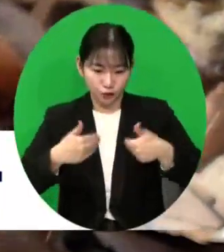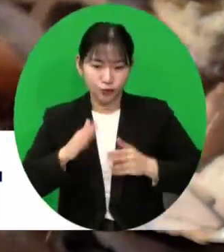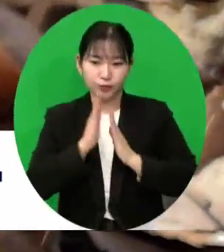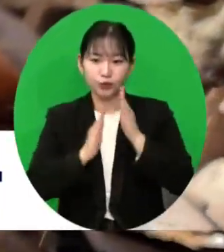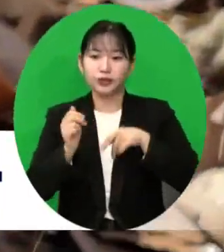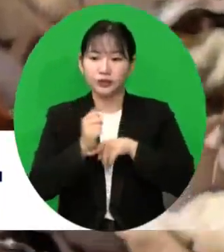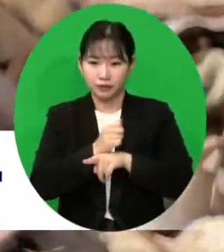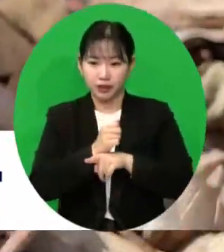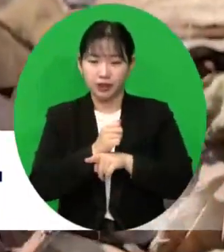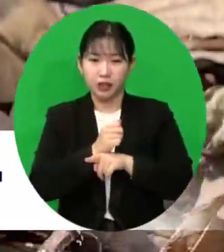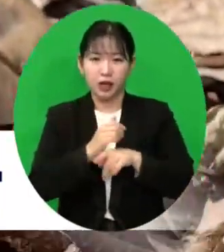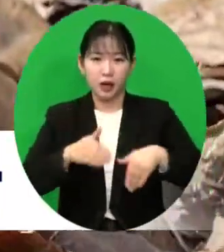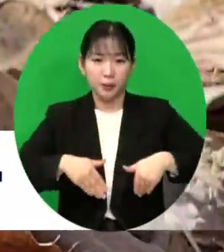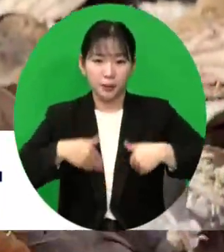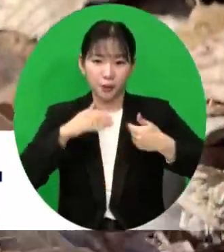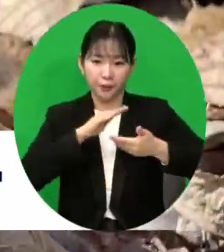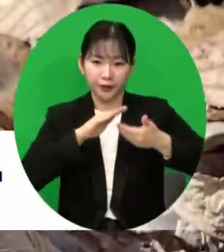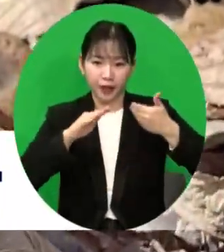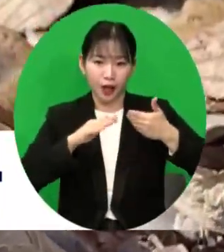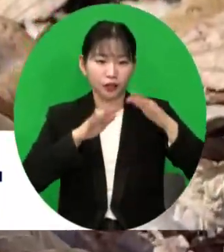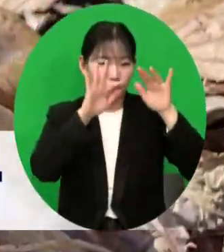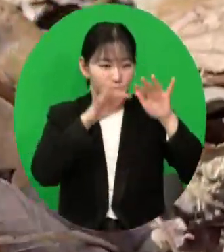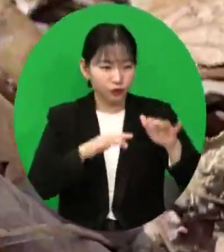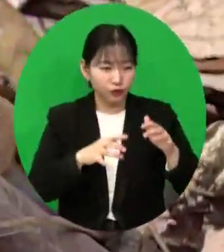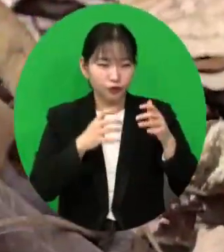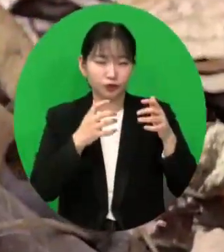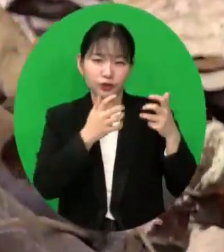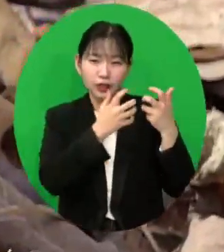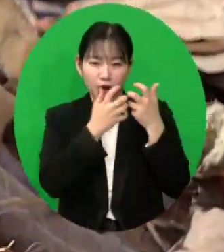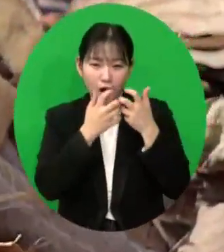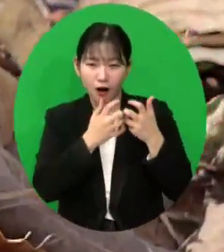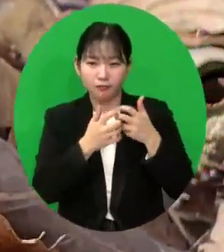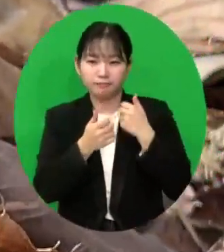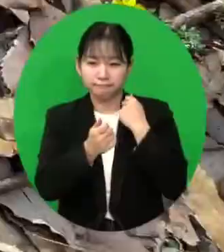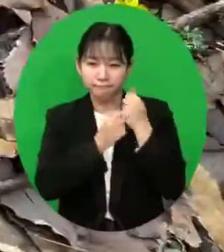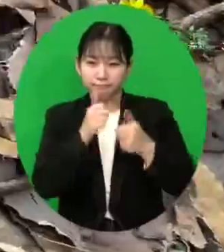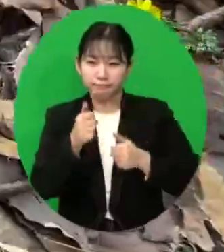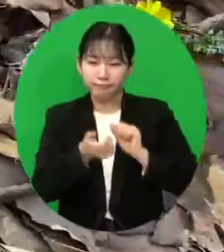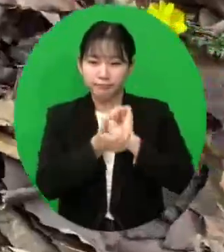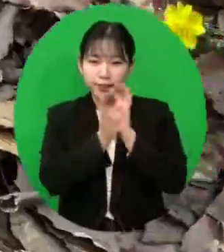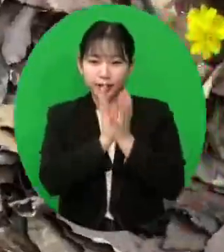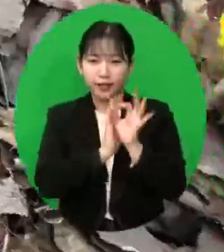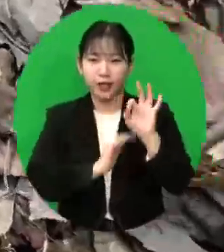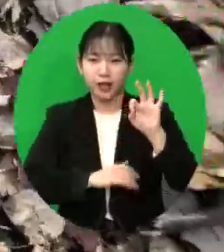봄이 오기 전 눈과 얼음 속에서 피어나 얼음새 꽃으로도 불립니다